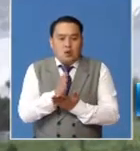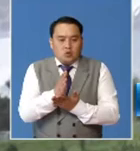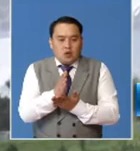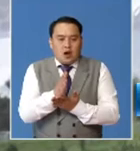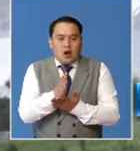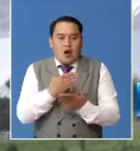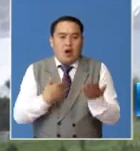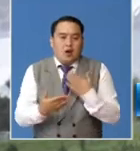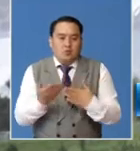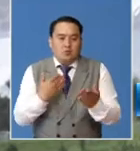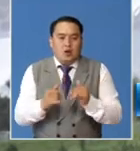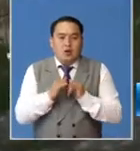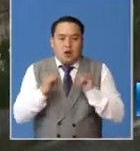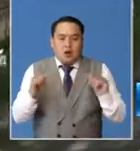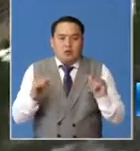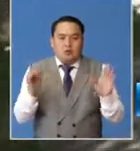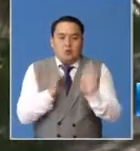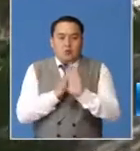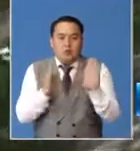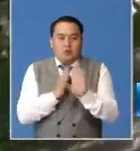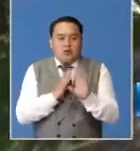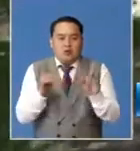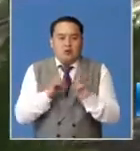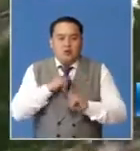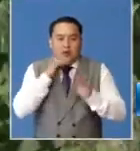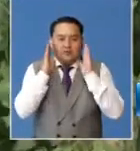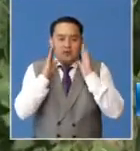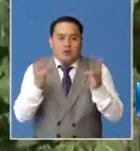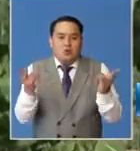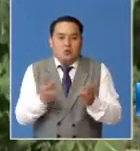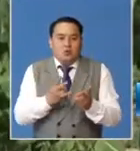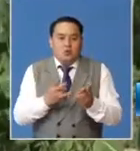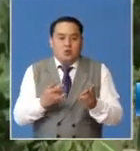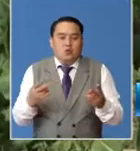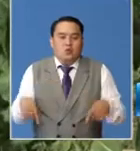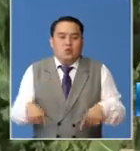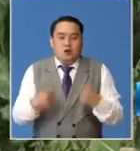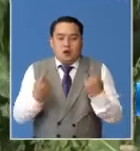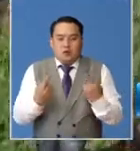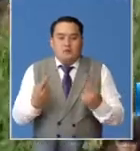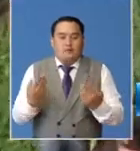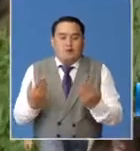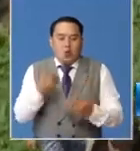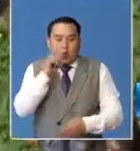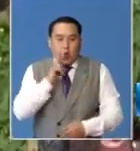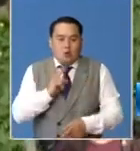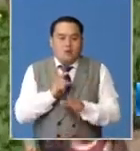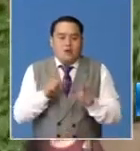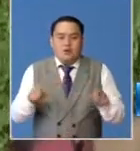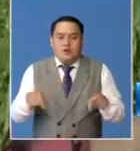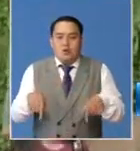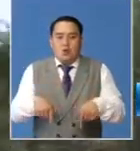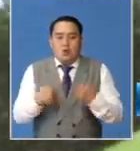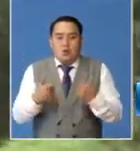они обсудили методы развития экотуризма. Особое внимание нужно уделить инфраструктуре, так как для комфортного пребывания туристам